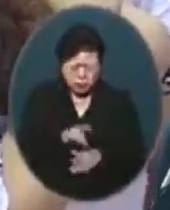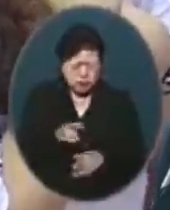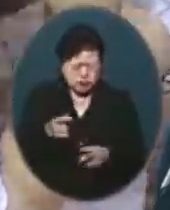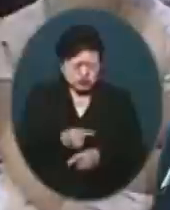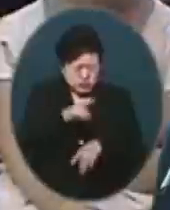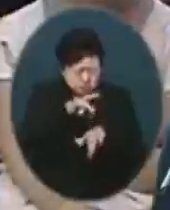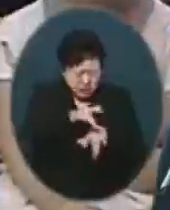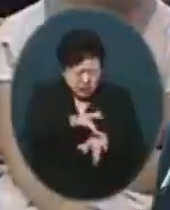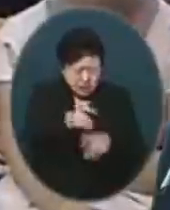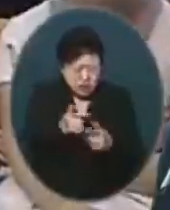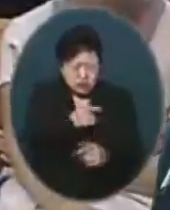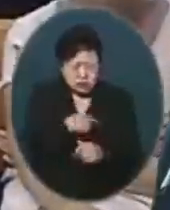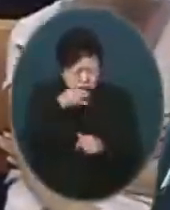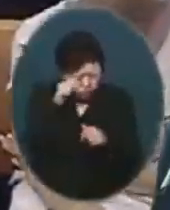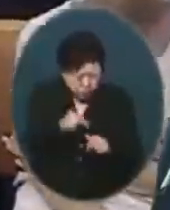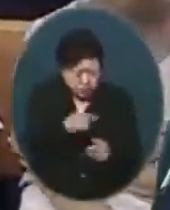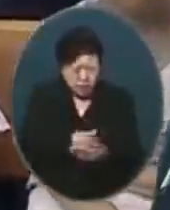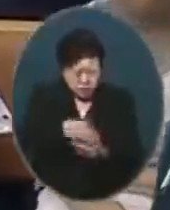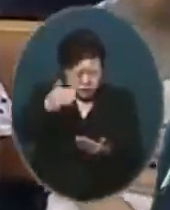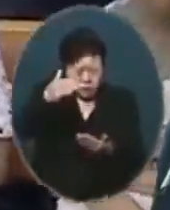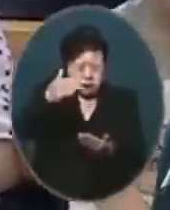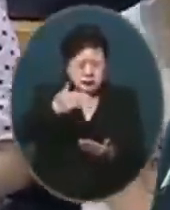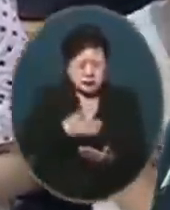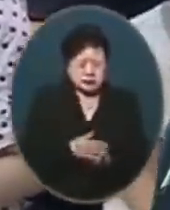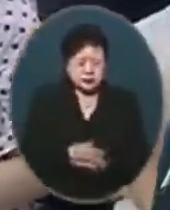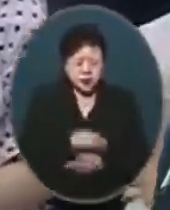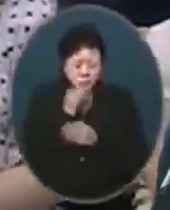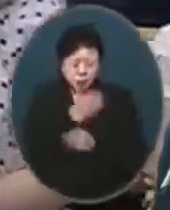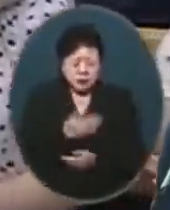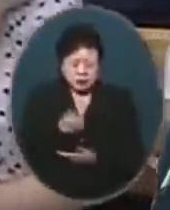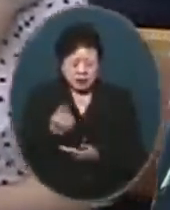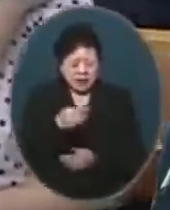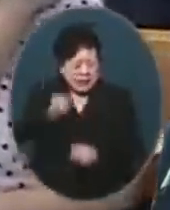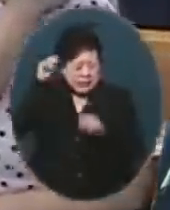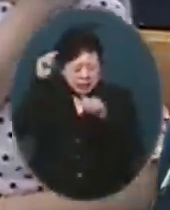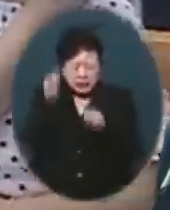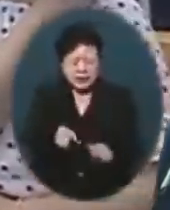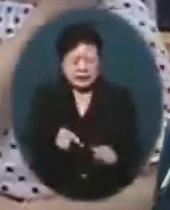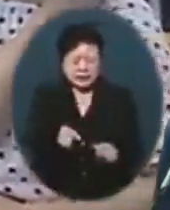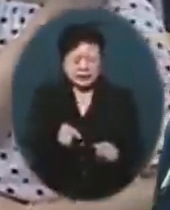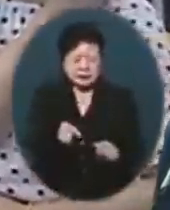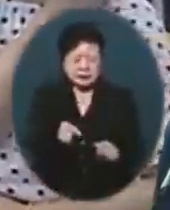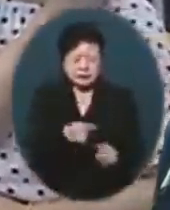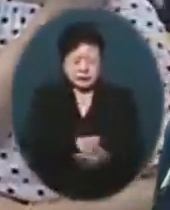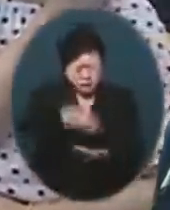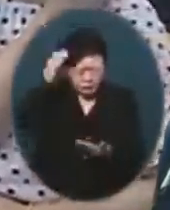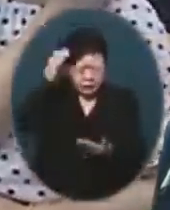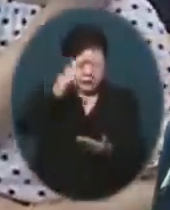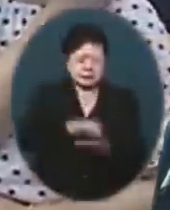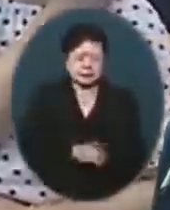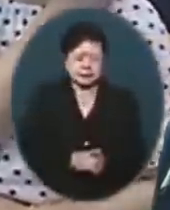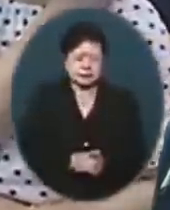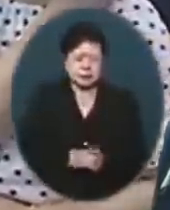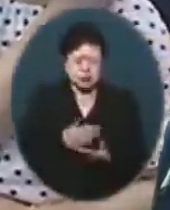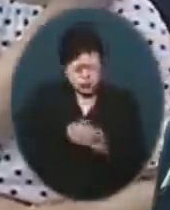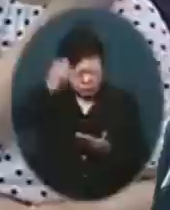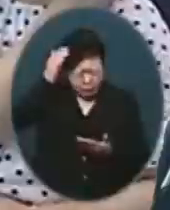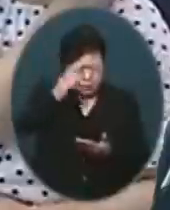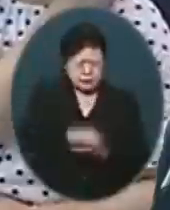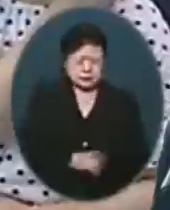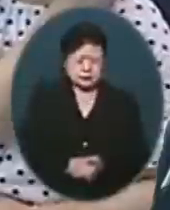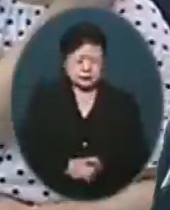귀신아 나사렛 예수 그리스도 이름으로 명하노니 각 사람 몸에서 떠나갈지어다. 물러가라.